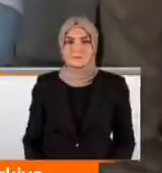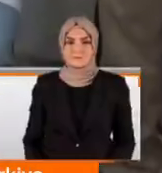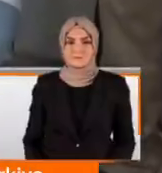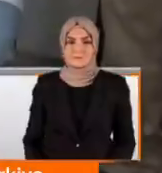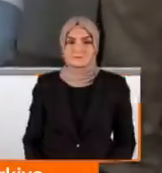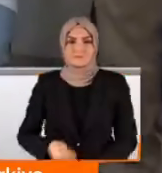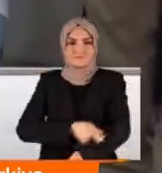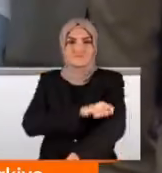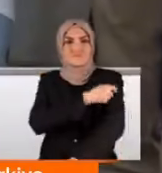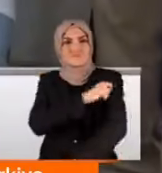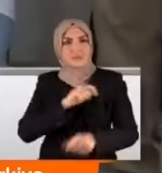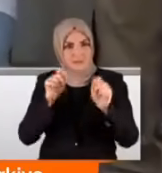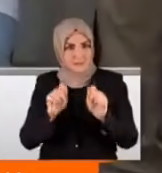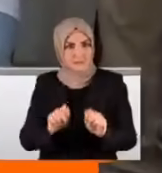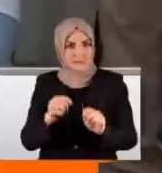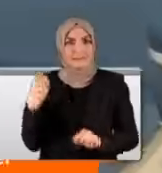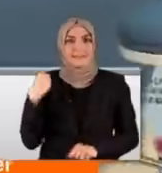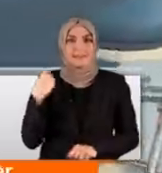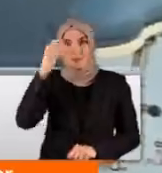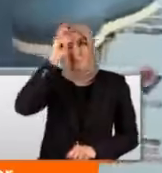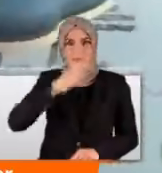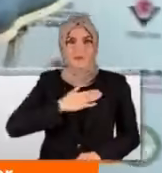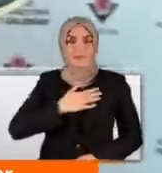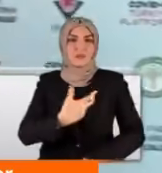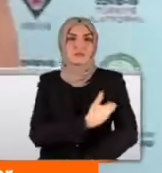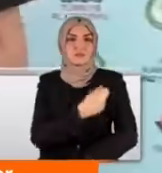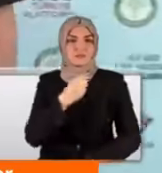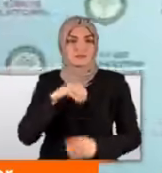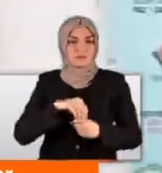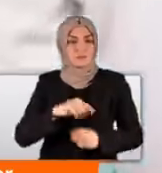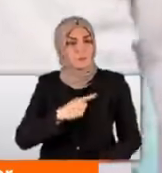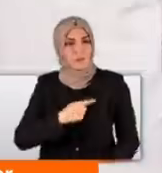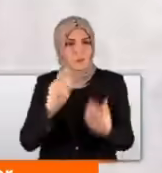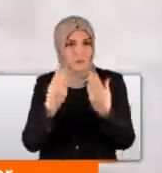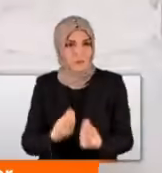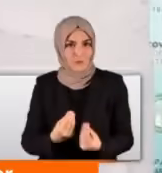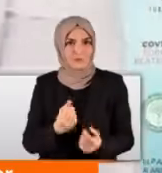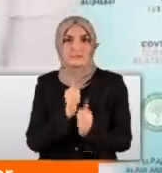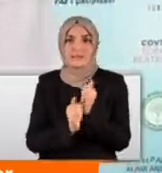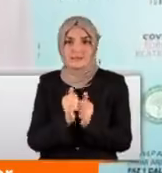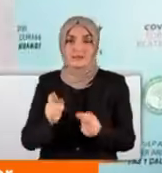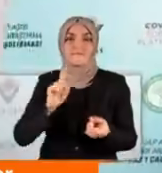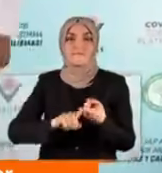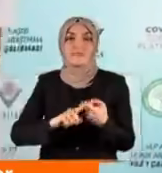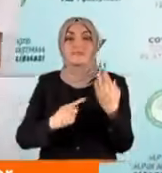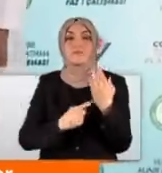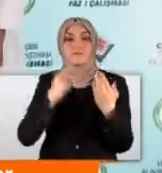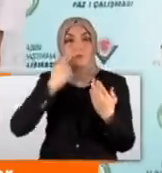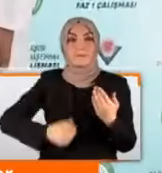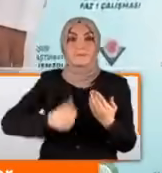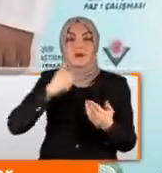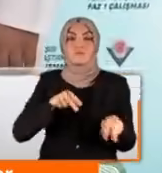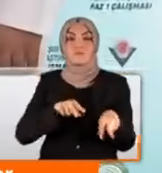kolları sıvadı yeni yerde yaşıyor gönüllü oldu Sanayi ve Teknoloji Bakanı Mustafa varank'ın yaptırdığı aşım erenia